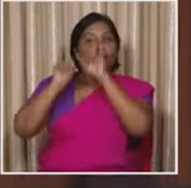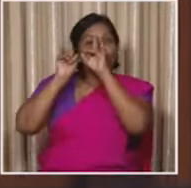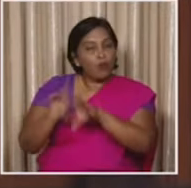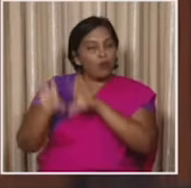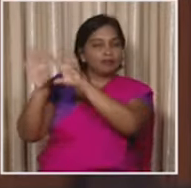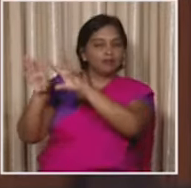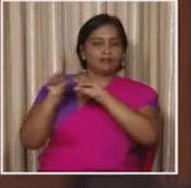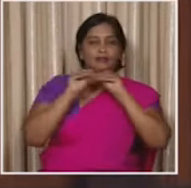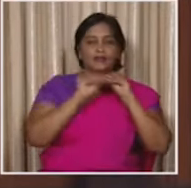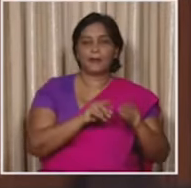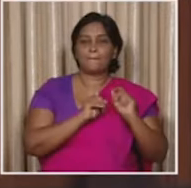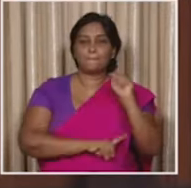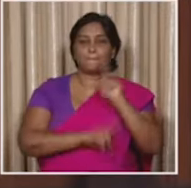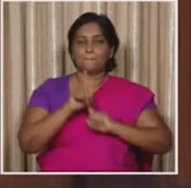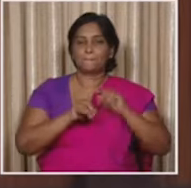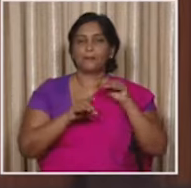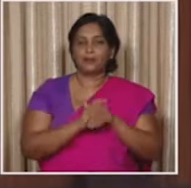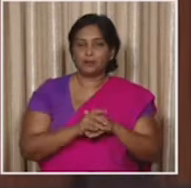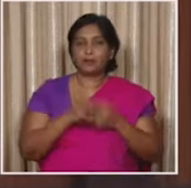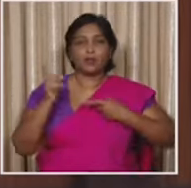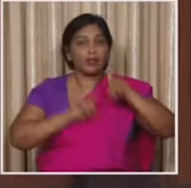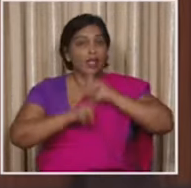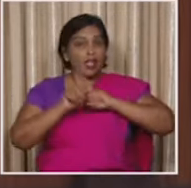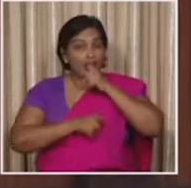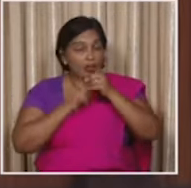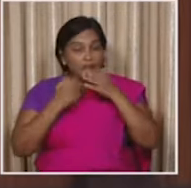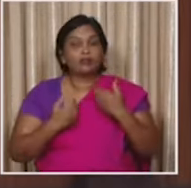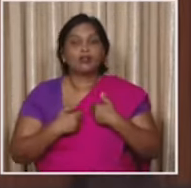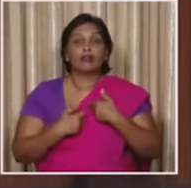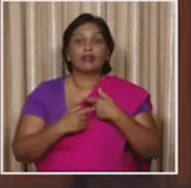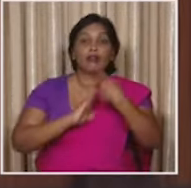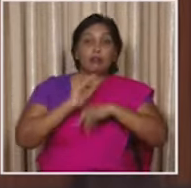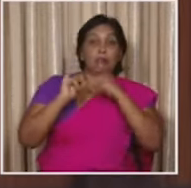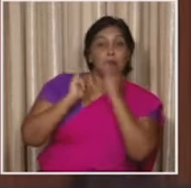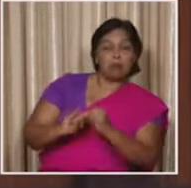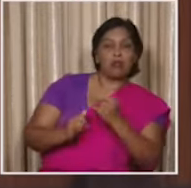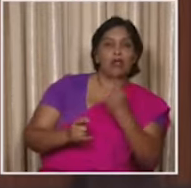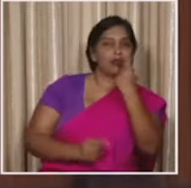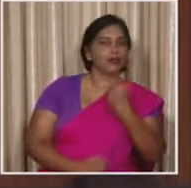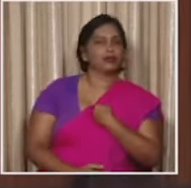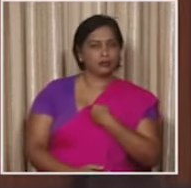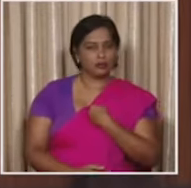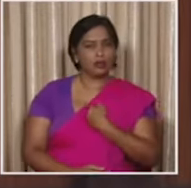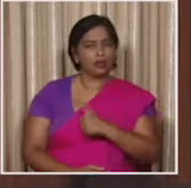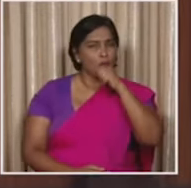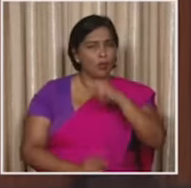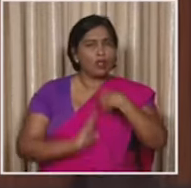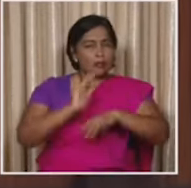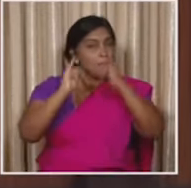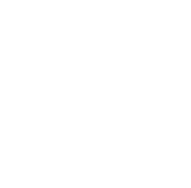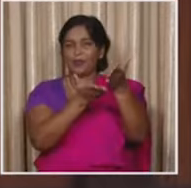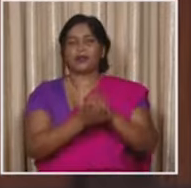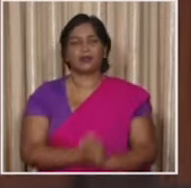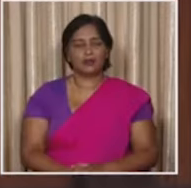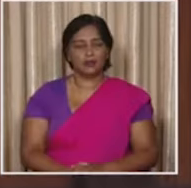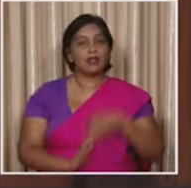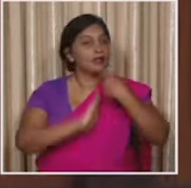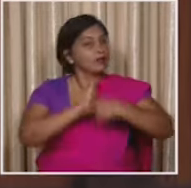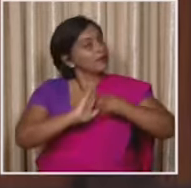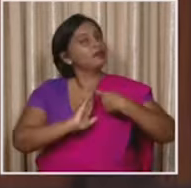Genoa, Parliament to Yatre, Apikata Gorotima, Medesa Droye Kilogramata. At Sabha Desa Drohi, Megolang,